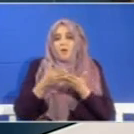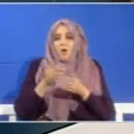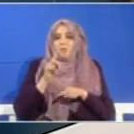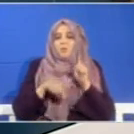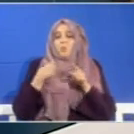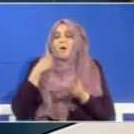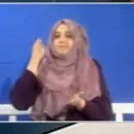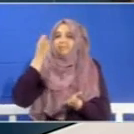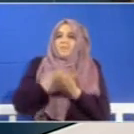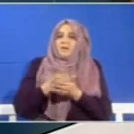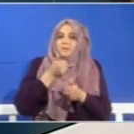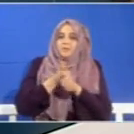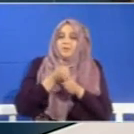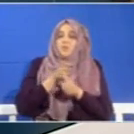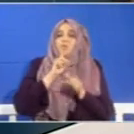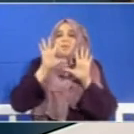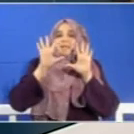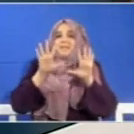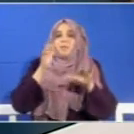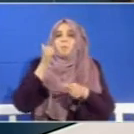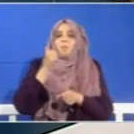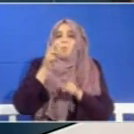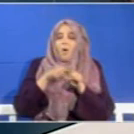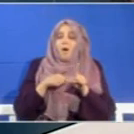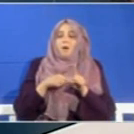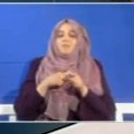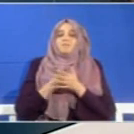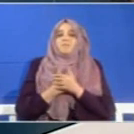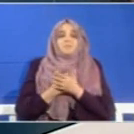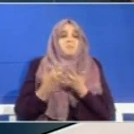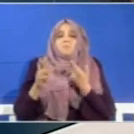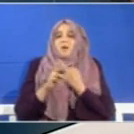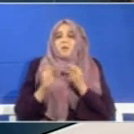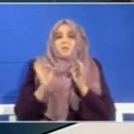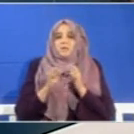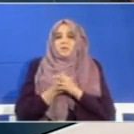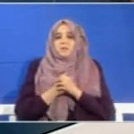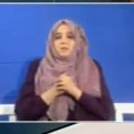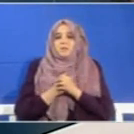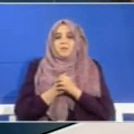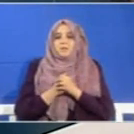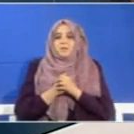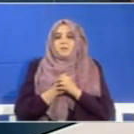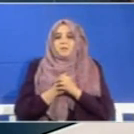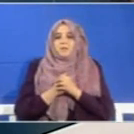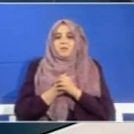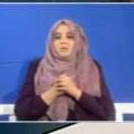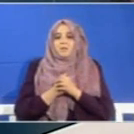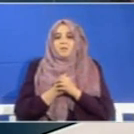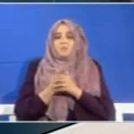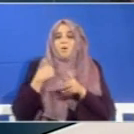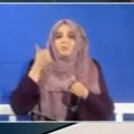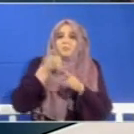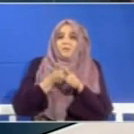للقضاء، القضاء راني في 10 شهور ما ردوا عليا ما والو، عاودت رفعت عليها قضيه من دات لي 160 مليون تاع